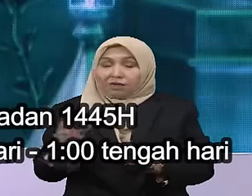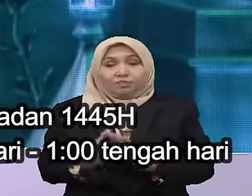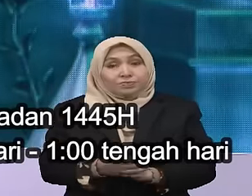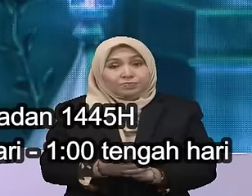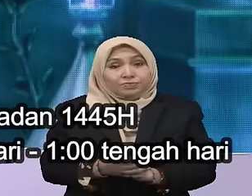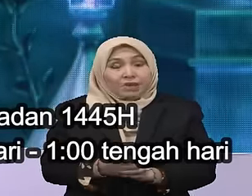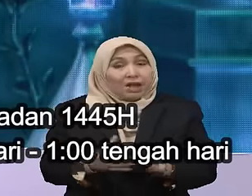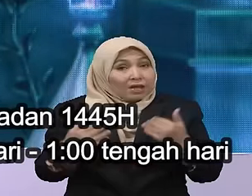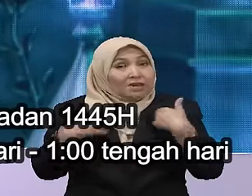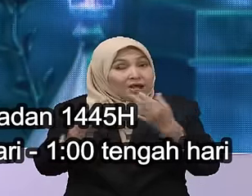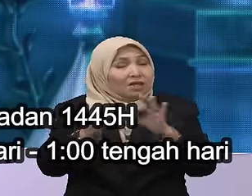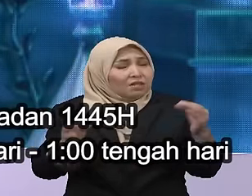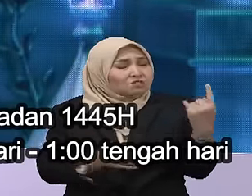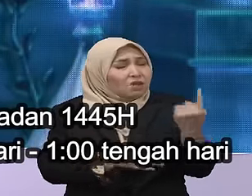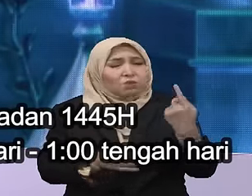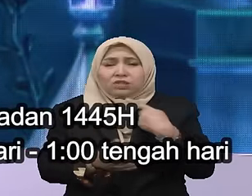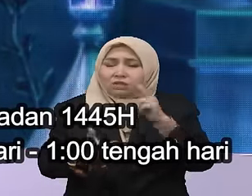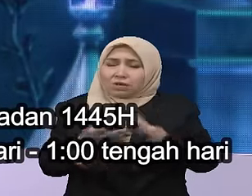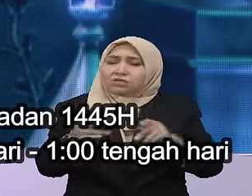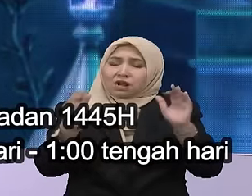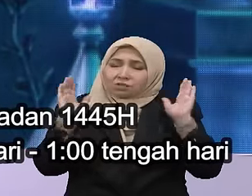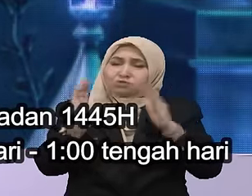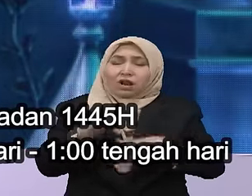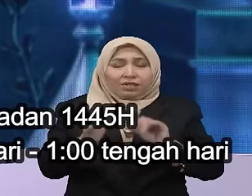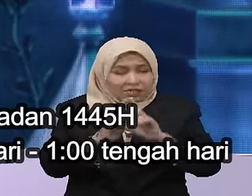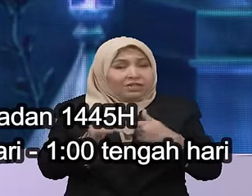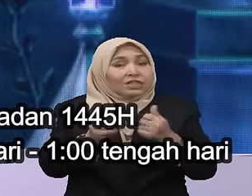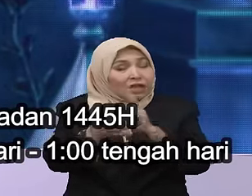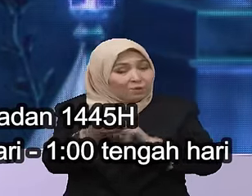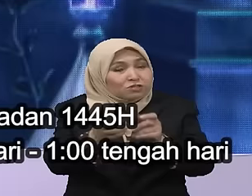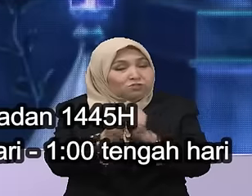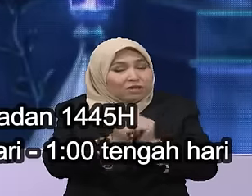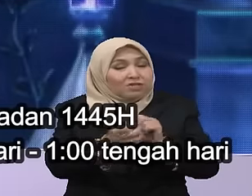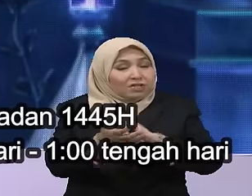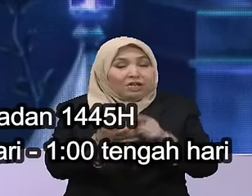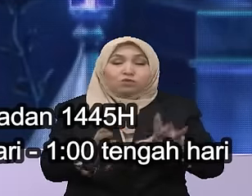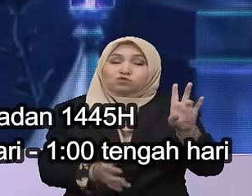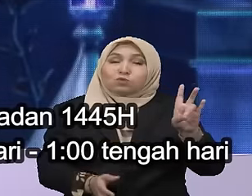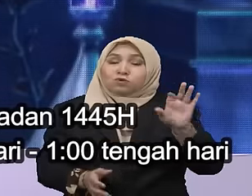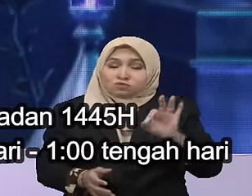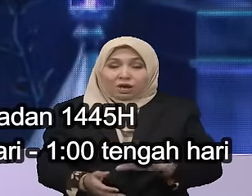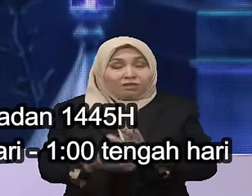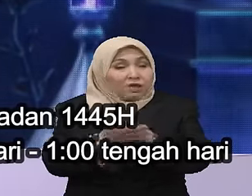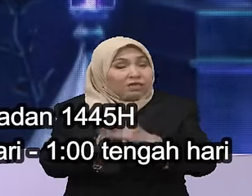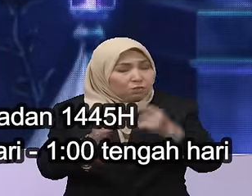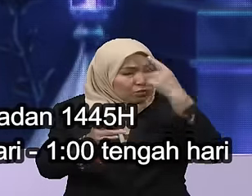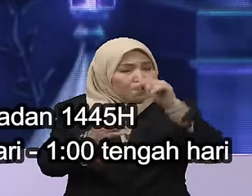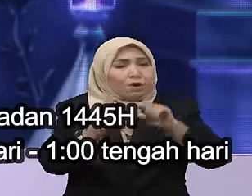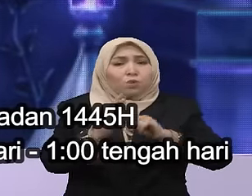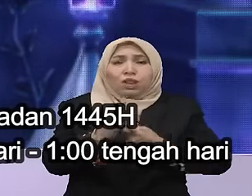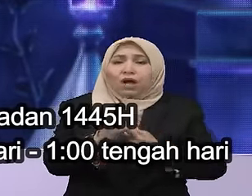79. Ada ayat yang selalu kita baca dalam solat. Nanti kita akan baca sama-sama. Antaranya ayat 79. Jadi untuk permulaan